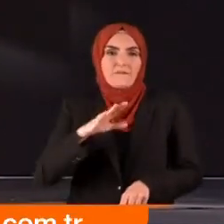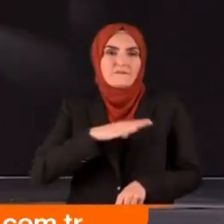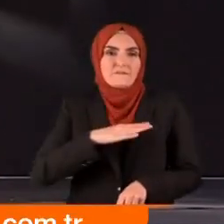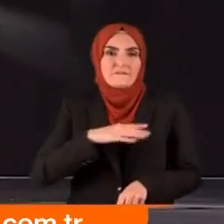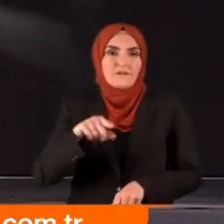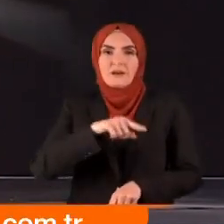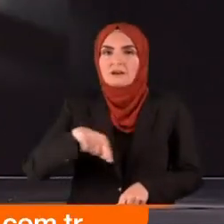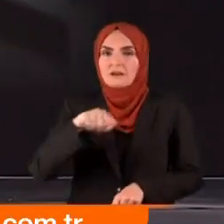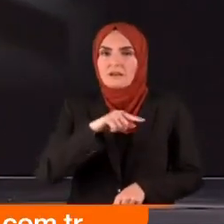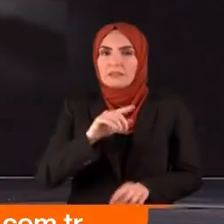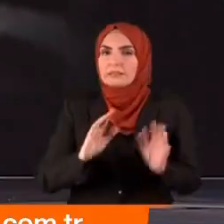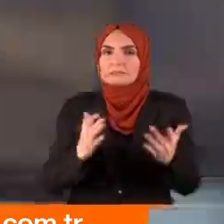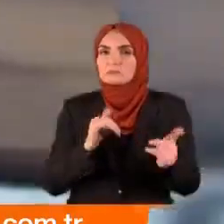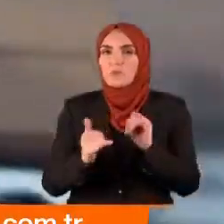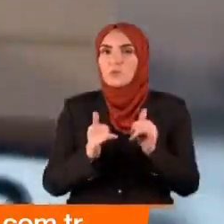oyunun parçasıydı.